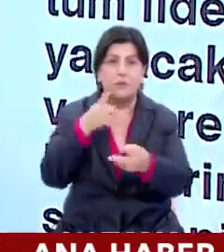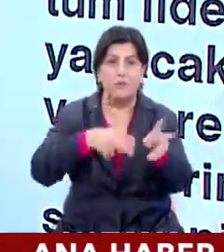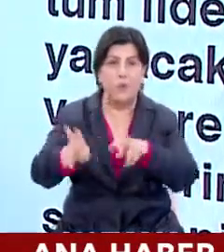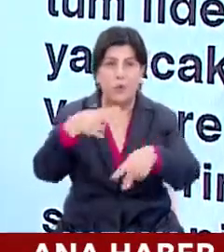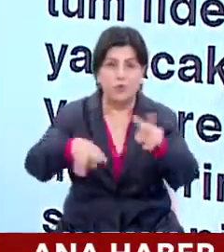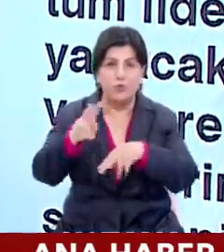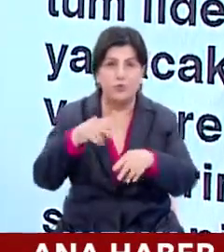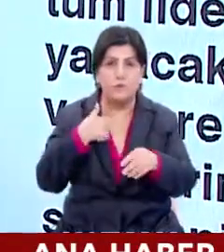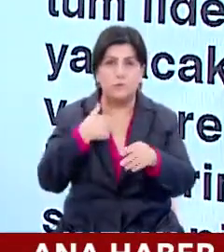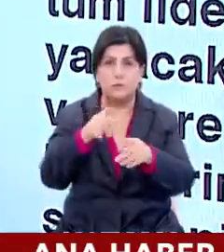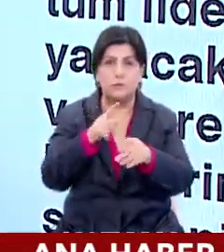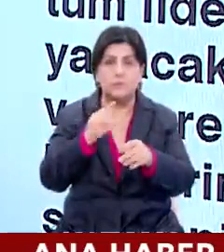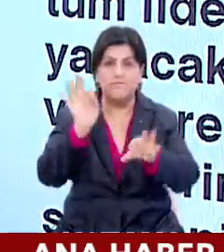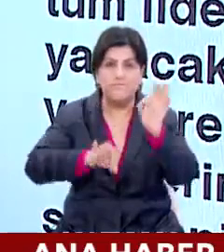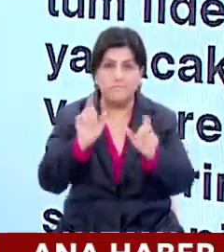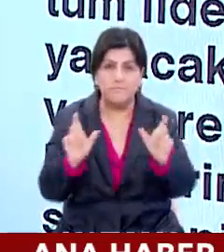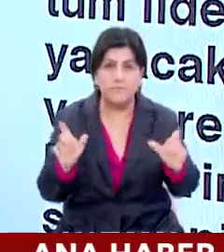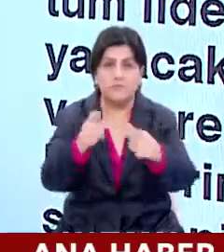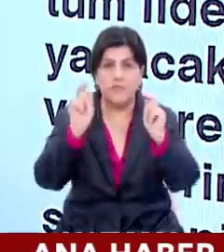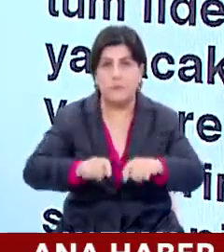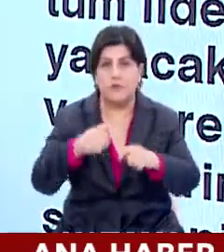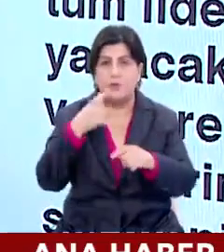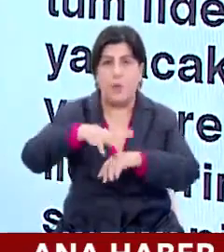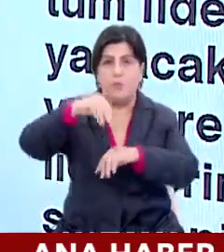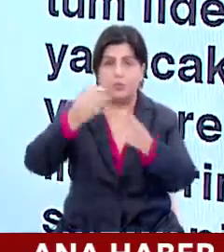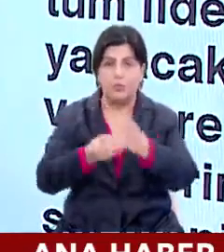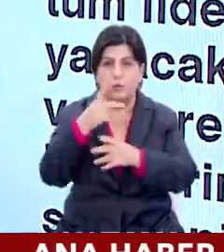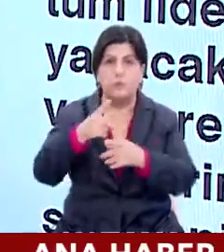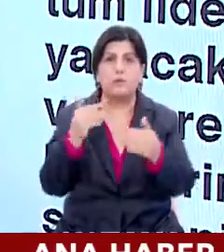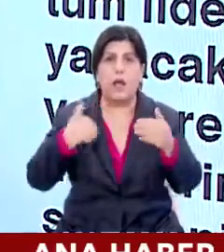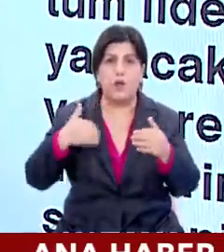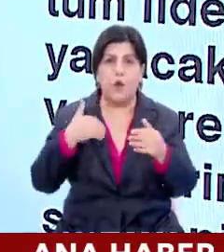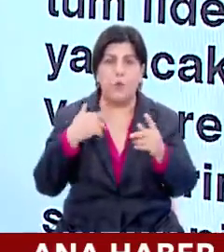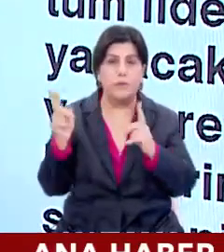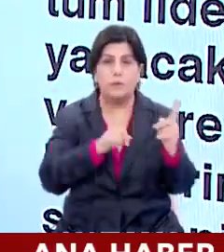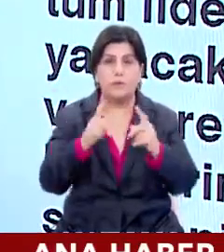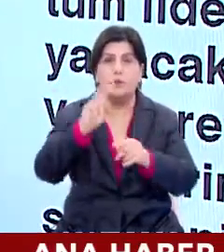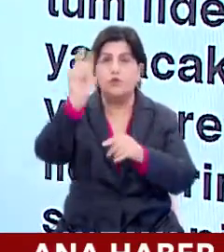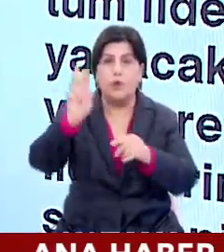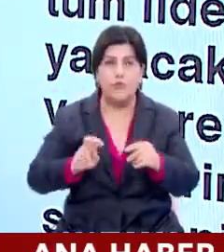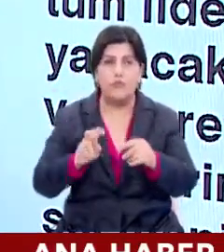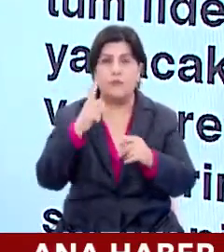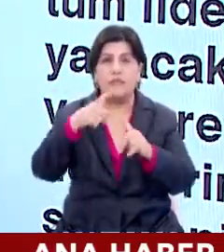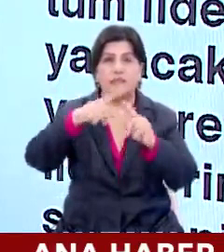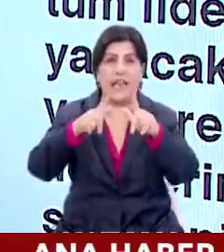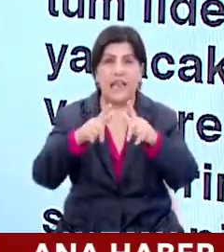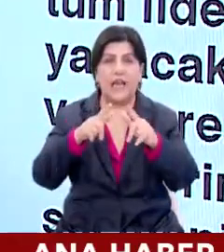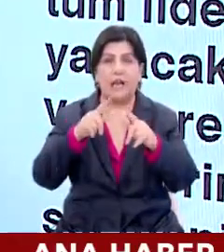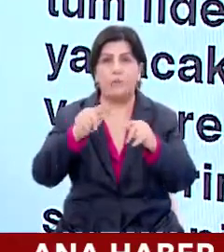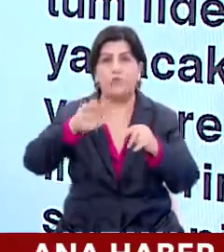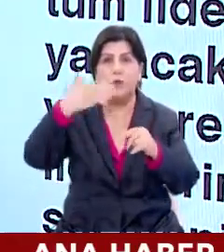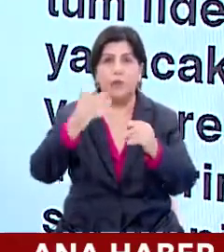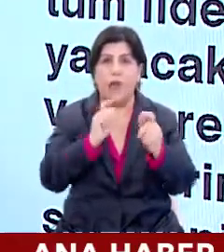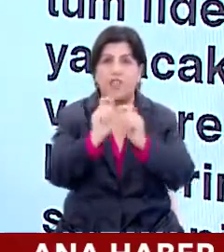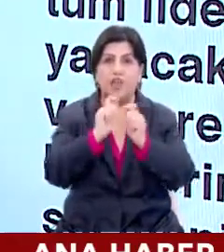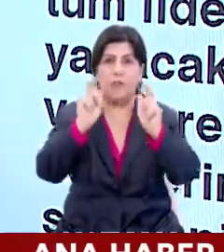yolsuzluk konmuş onu kurulacak bir yolsuzlukların üzerine gidilecek diyor kamu ve özel teş arasında döviz de değil de TL üzerinden bundan sonra